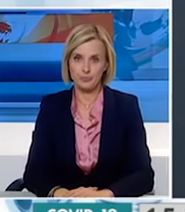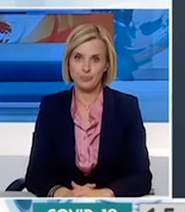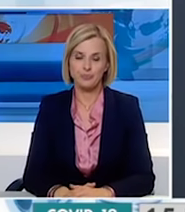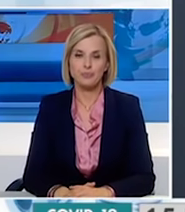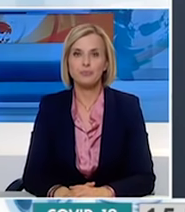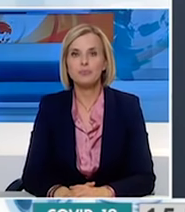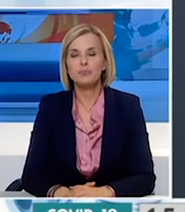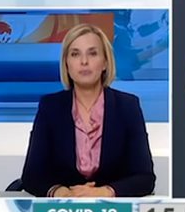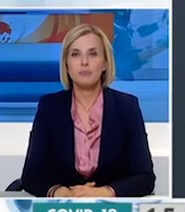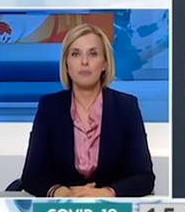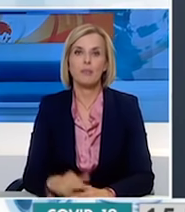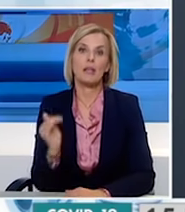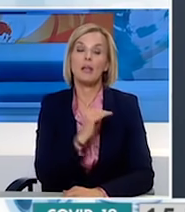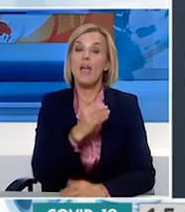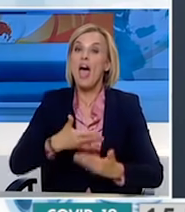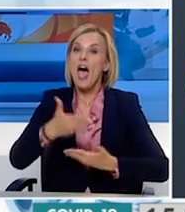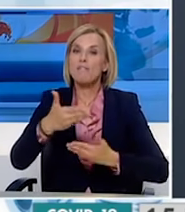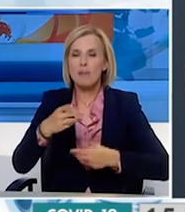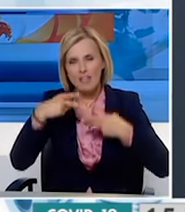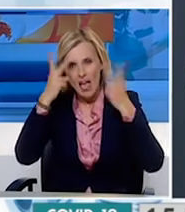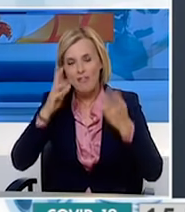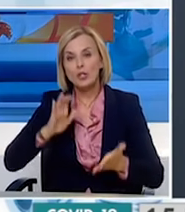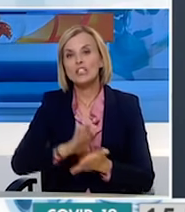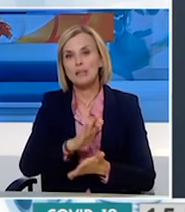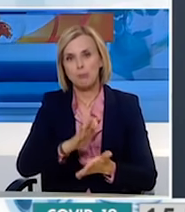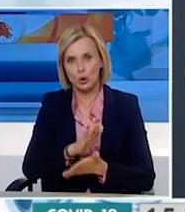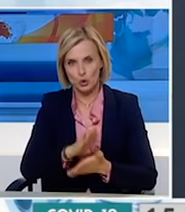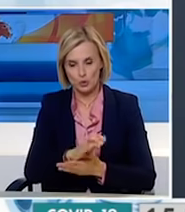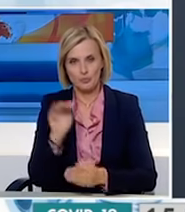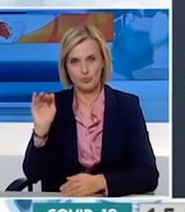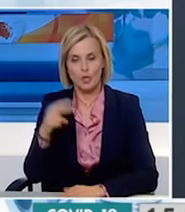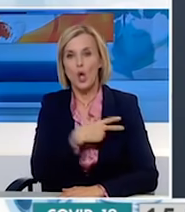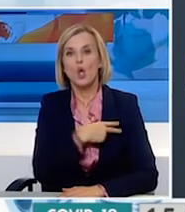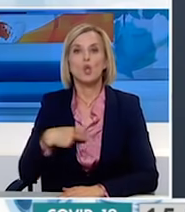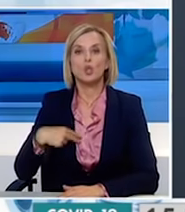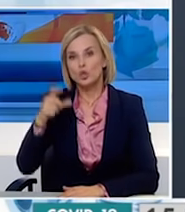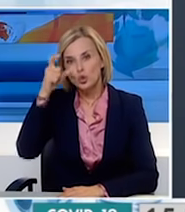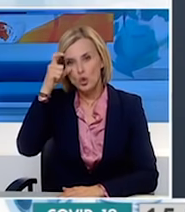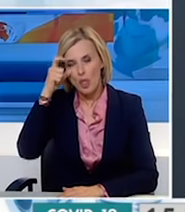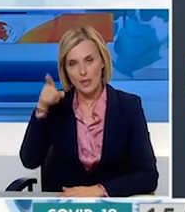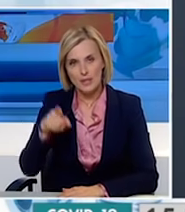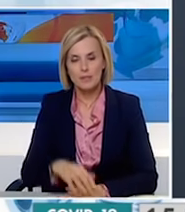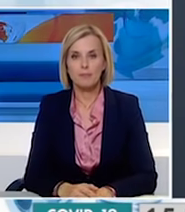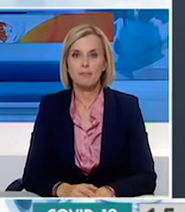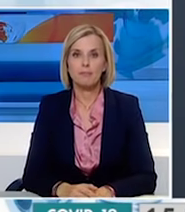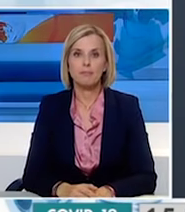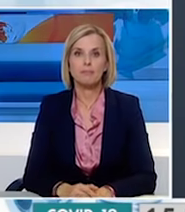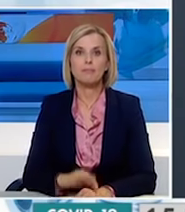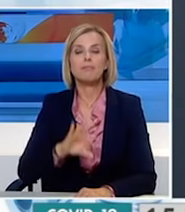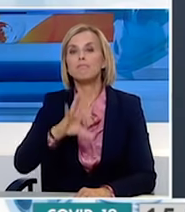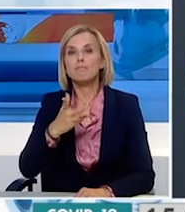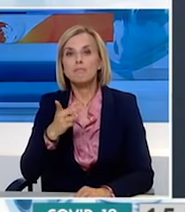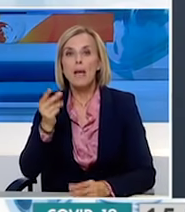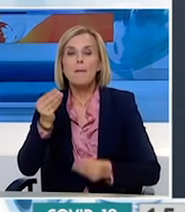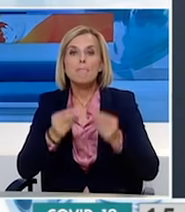Η κυρία Γεωργαντά από την εφημερίδα Ελεύθερος Τύπος. Κύριε καθηγητά, έχετε μαθηματικές εκτιμήσεις σχετικά με το τι επίπτωση